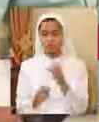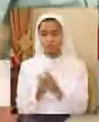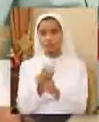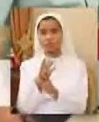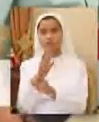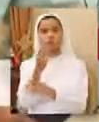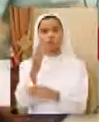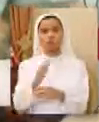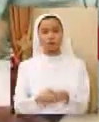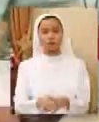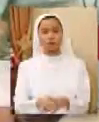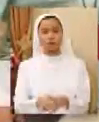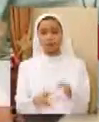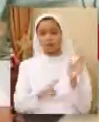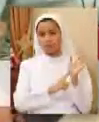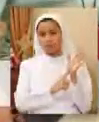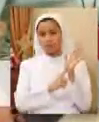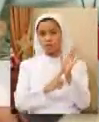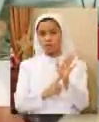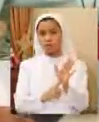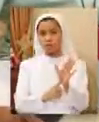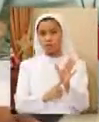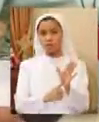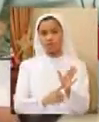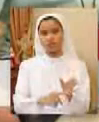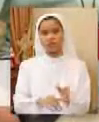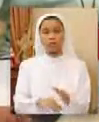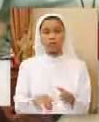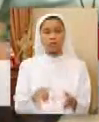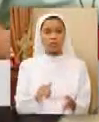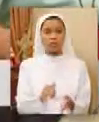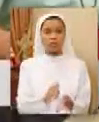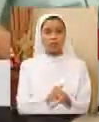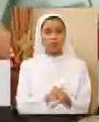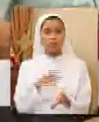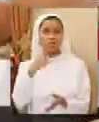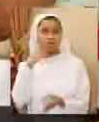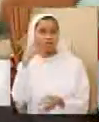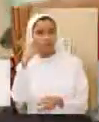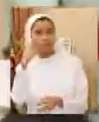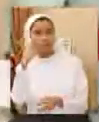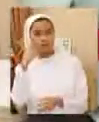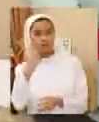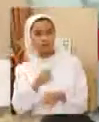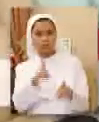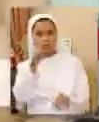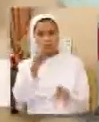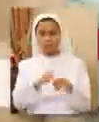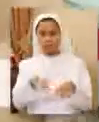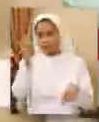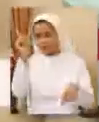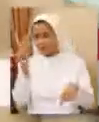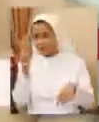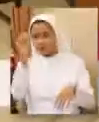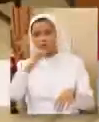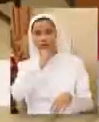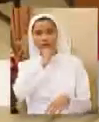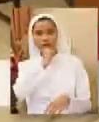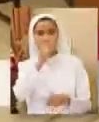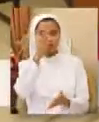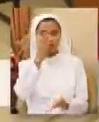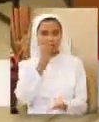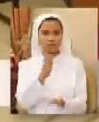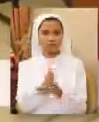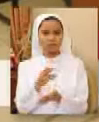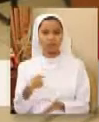lahat. Parang pinapakita na ang impairment hindi yan obstacle, yes, di ba? O hindrance sa ating